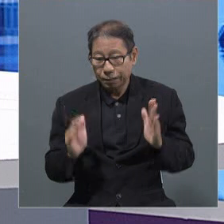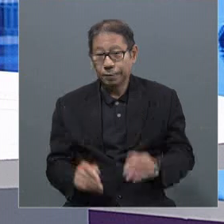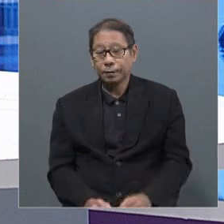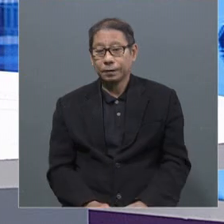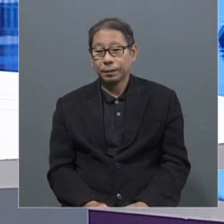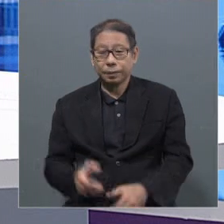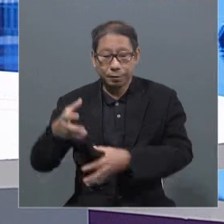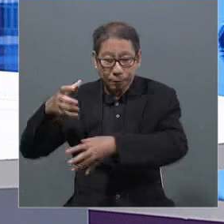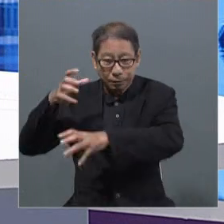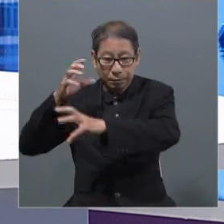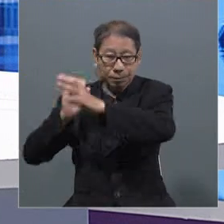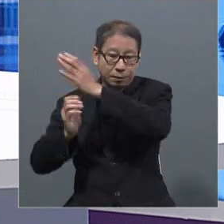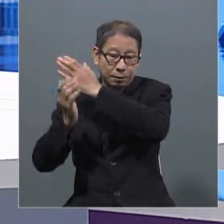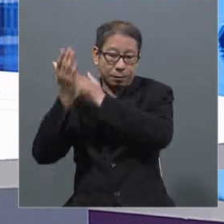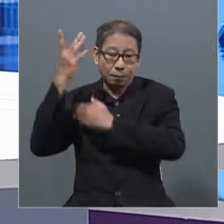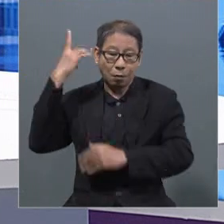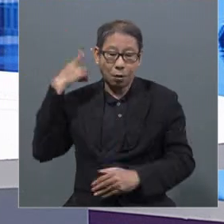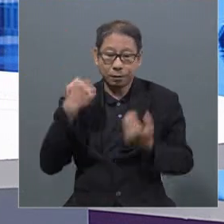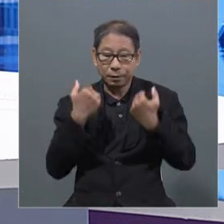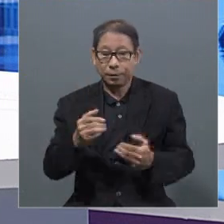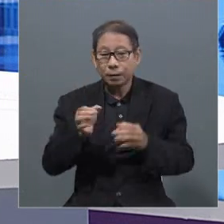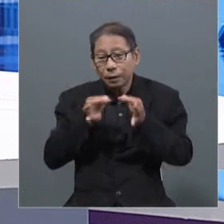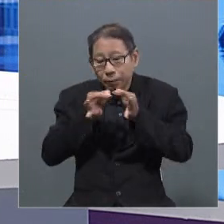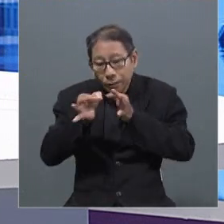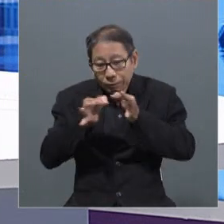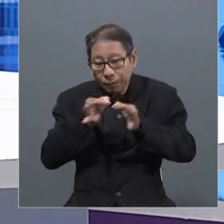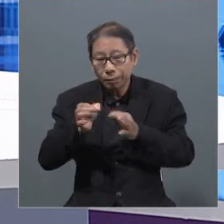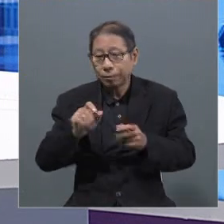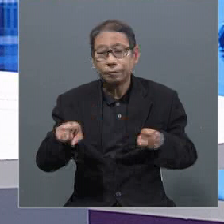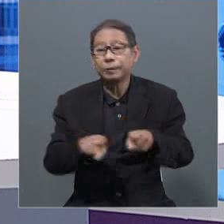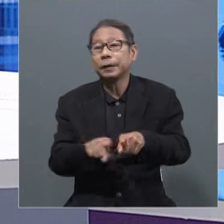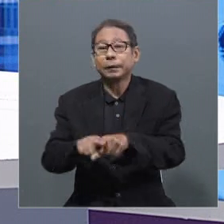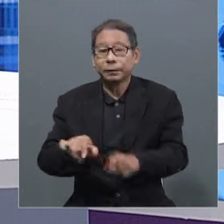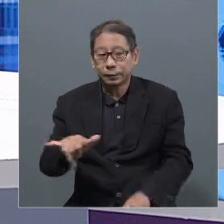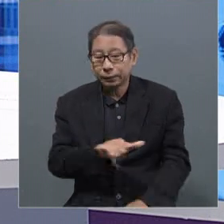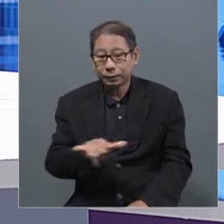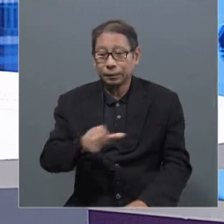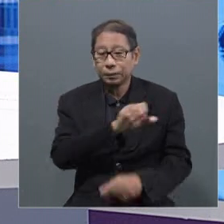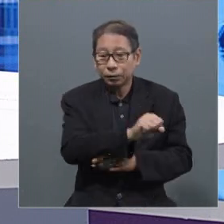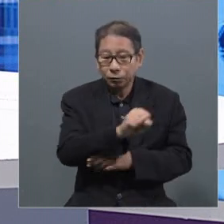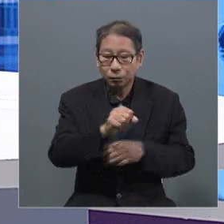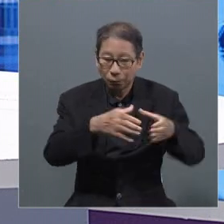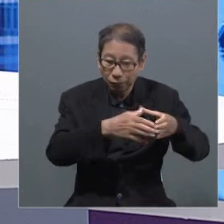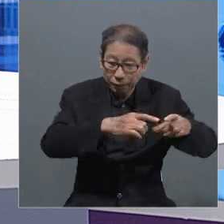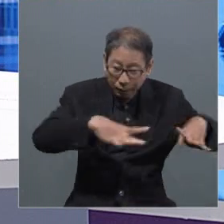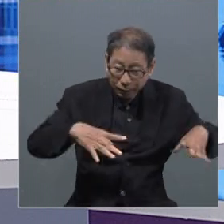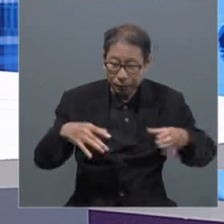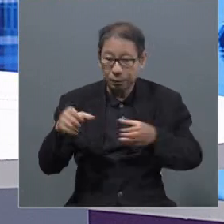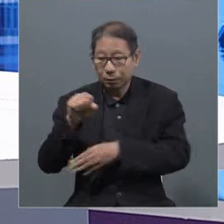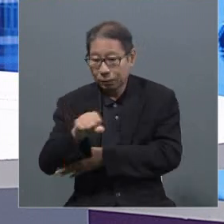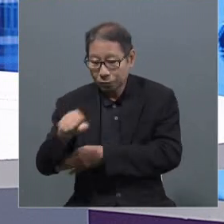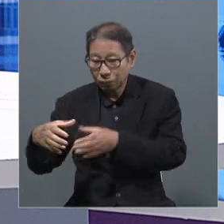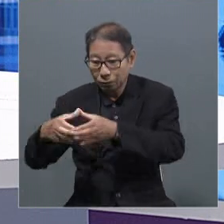แต่ถ้าย้อนไปเมื่อวานนี้เนะครับการอภิปรายอันนึงที่ดูแบบเป็นไปในทางเดียวกันเลยไม่ว่าจะเป็นสสฝั่งฝ่ายค้านหรือว่าสสฝั่ง